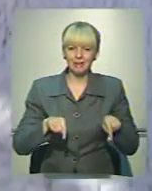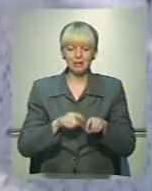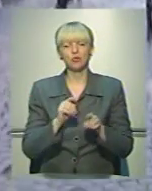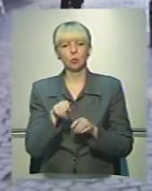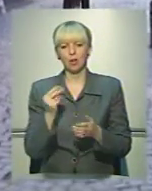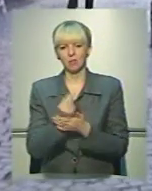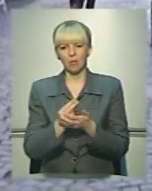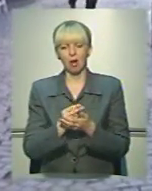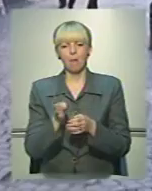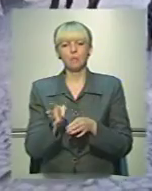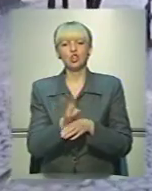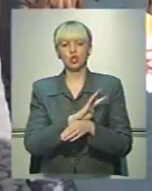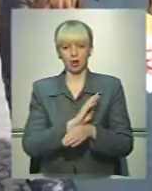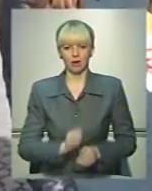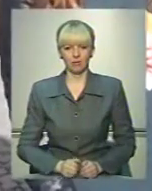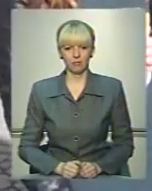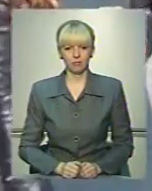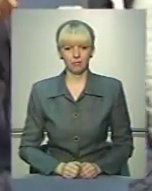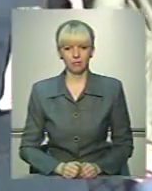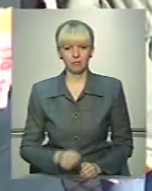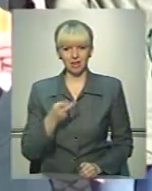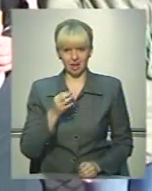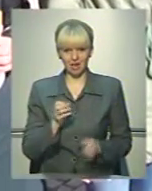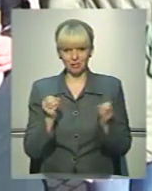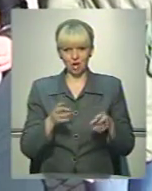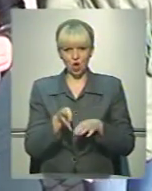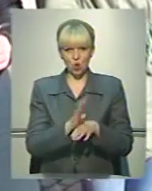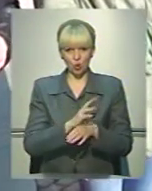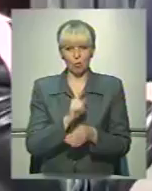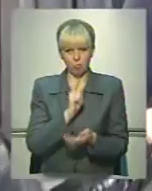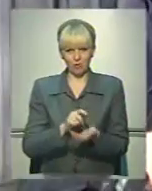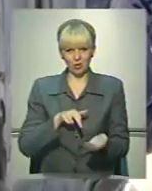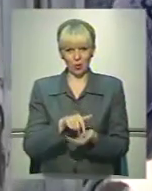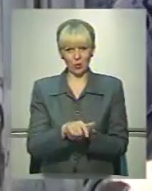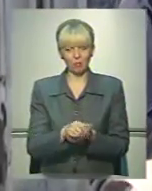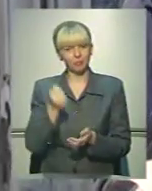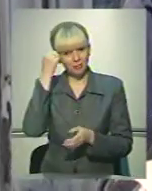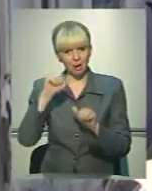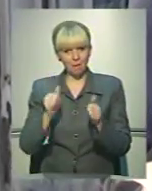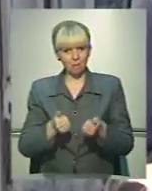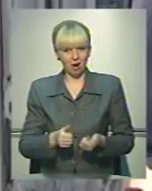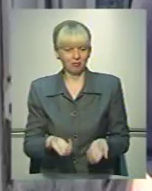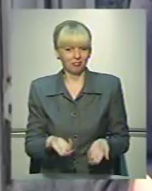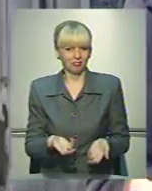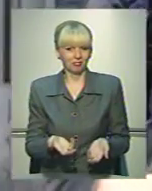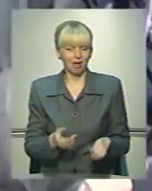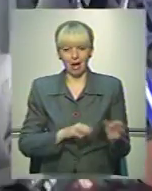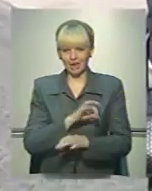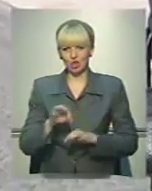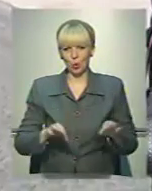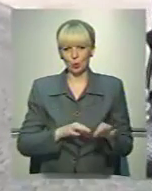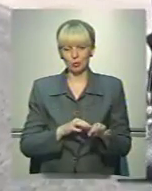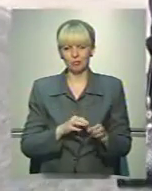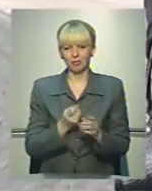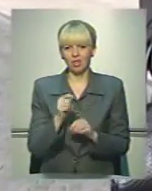там намальований їжак. Є йожики. Йожики мають ходити. Пам'ятки, не знаю як. Архітектурні? Да.